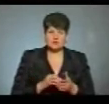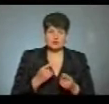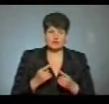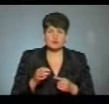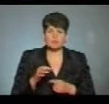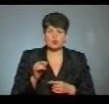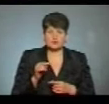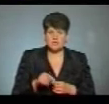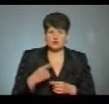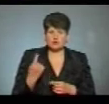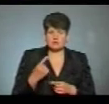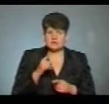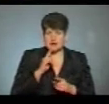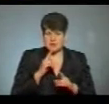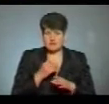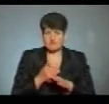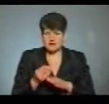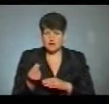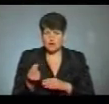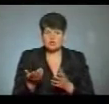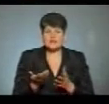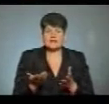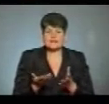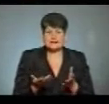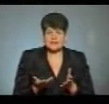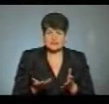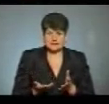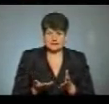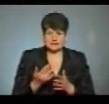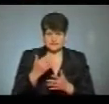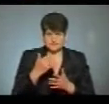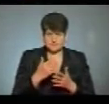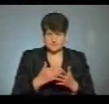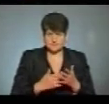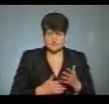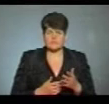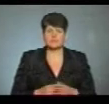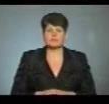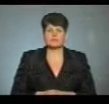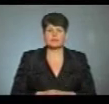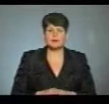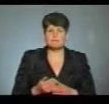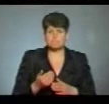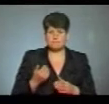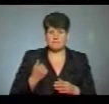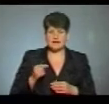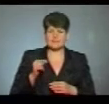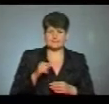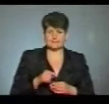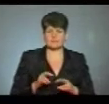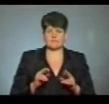те, що обласна рада вчора виділила які кошти на які засоби захисту, так чи обладнання? Перед тим, як